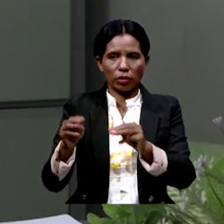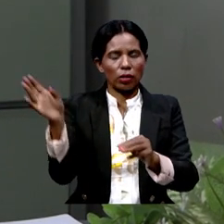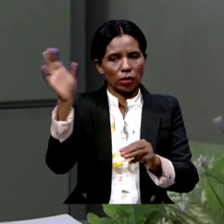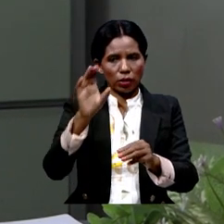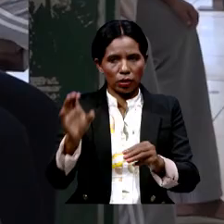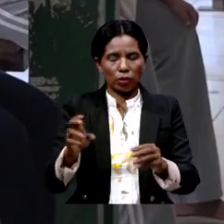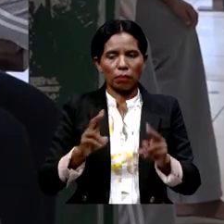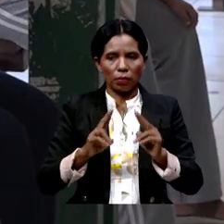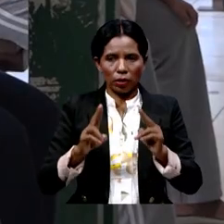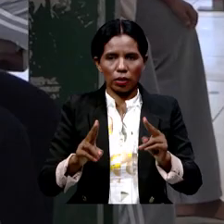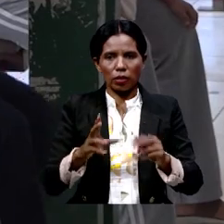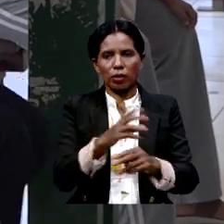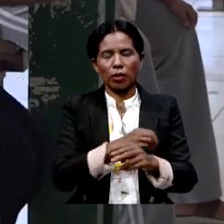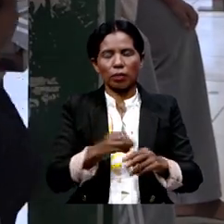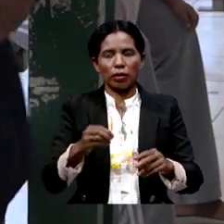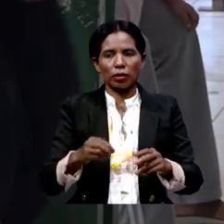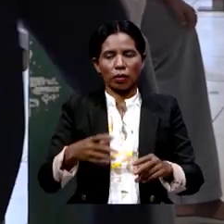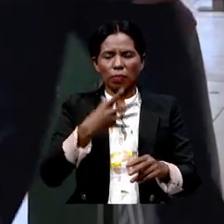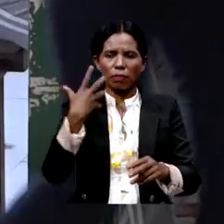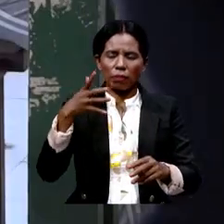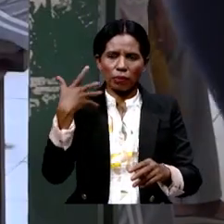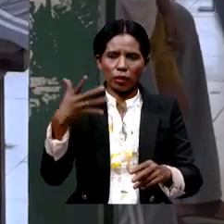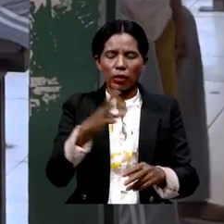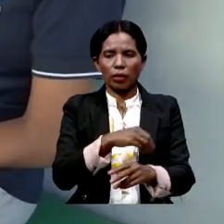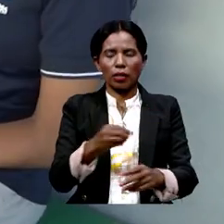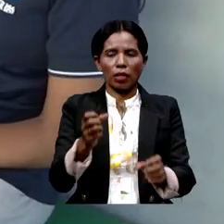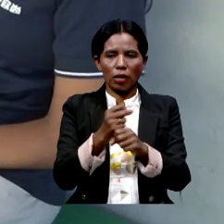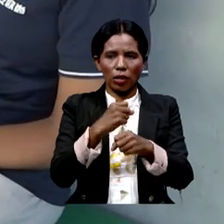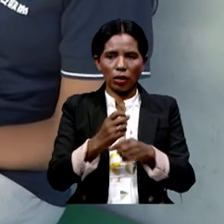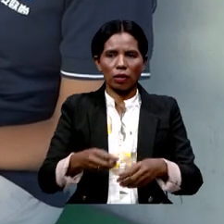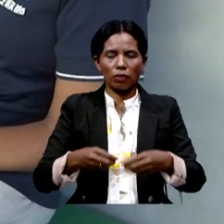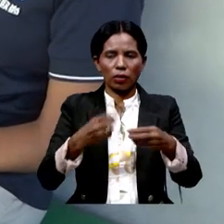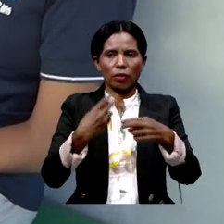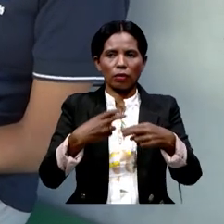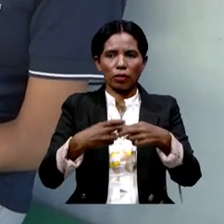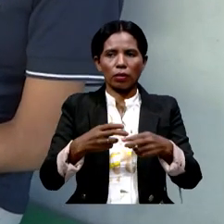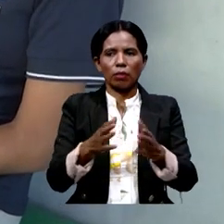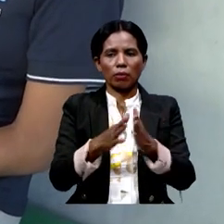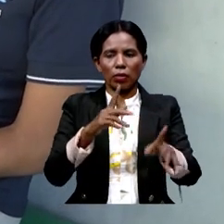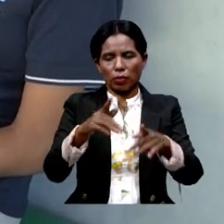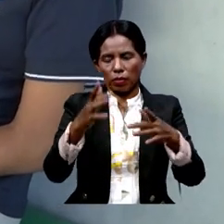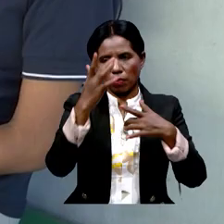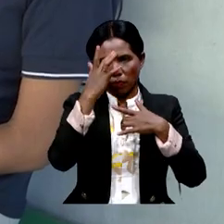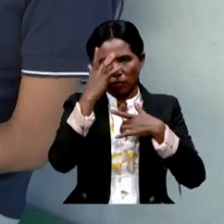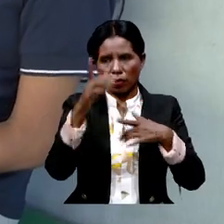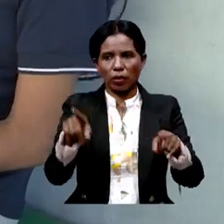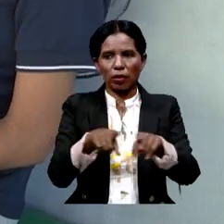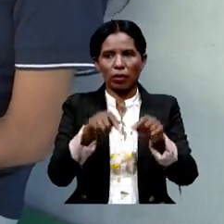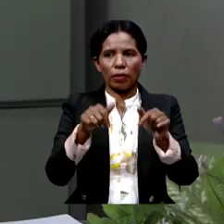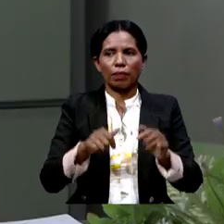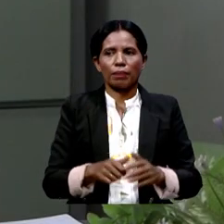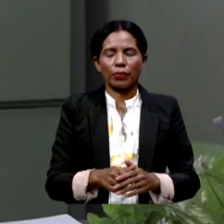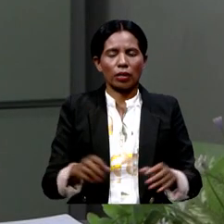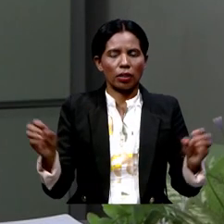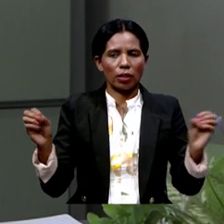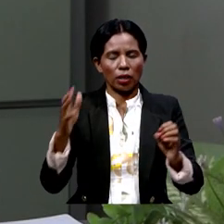bemak malirin, daripenti dupis manas, dupis rai rahong, saya sini mas ho impaku saya dak bayar yang sir moras ida ni. Dan malah tomang